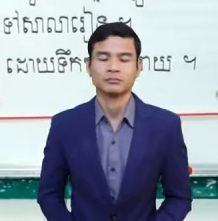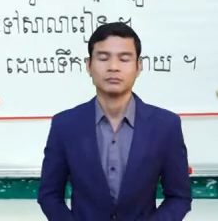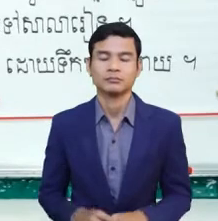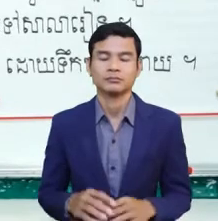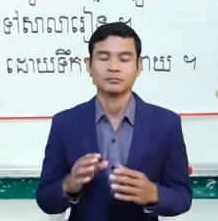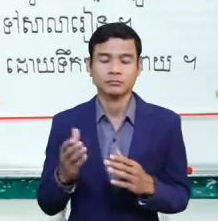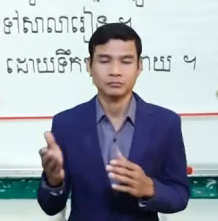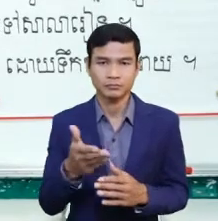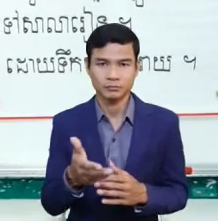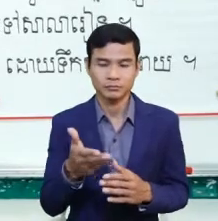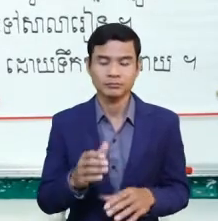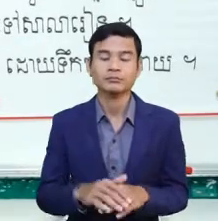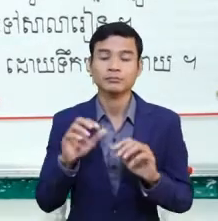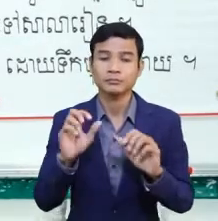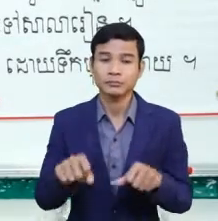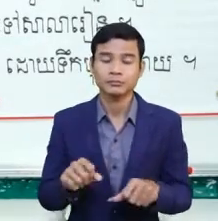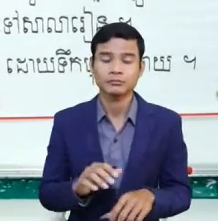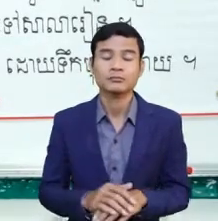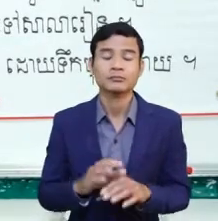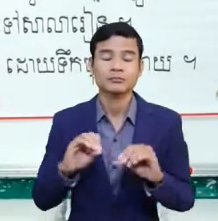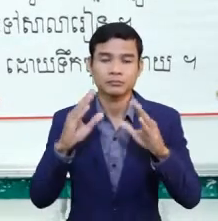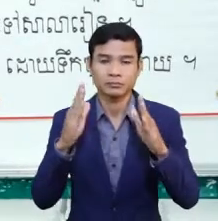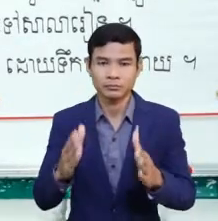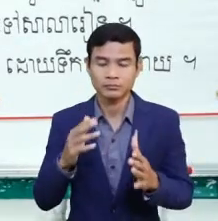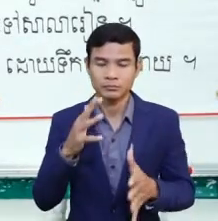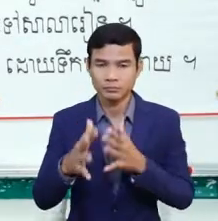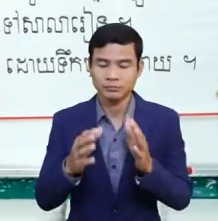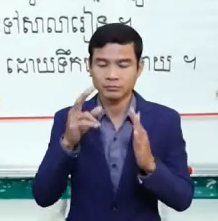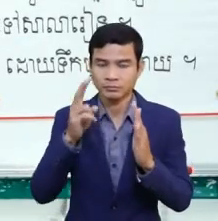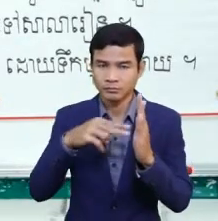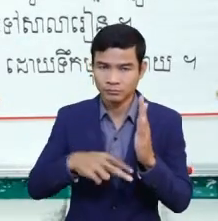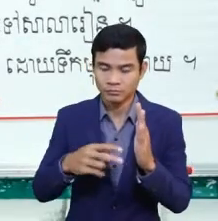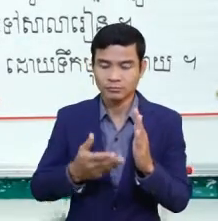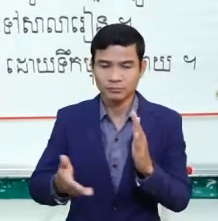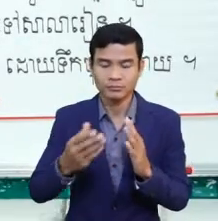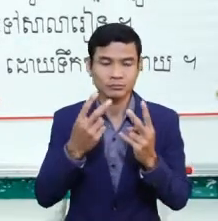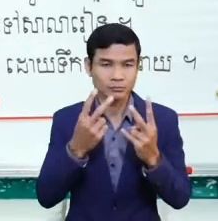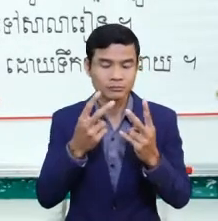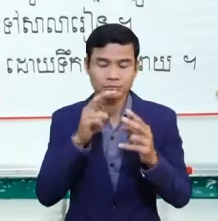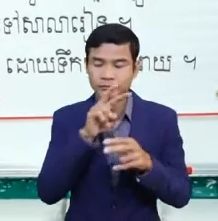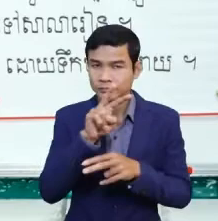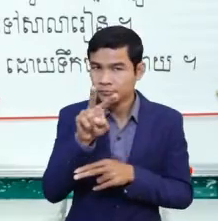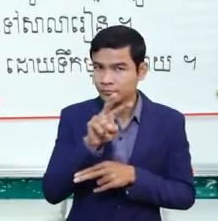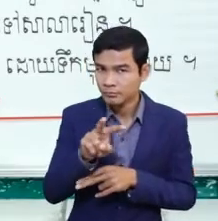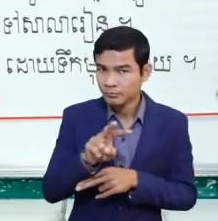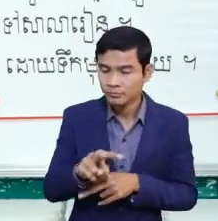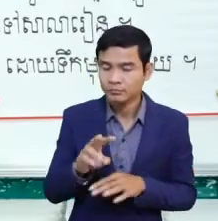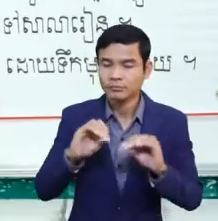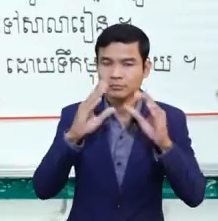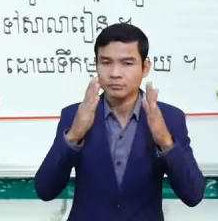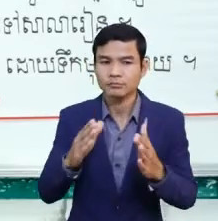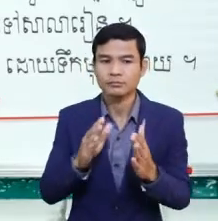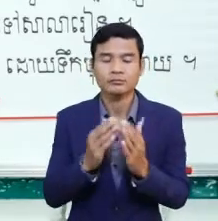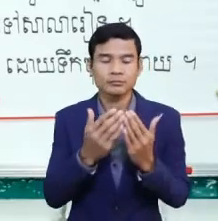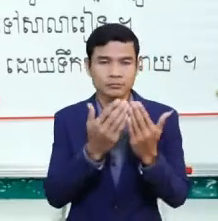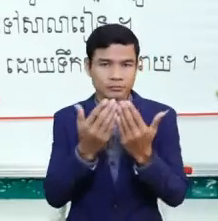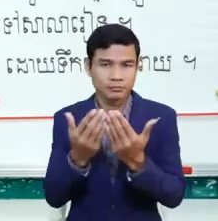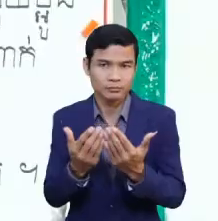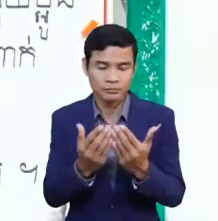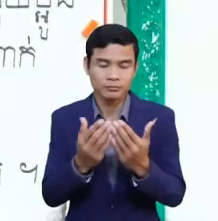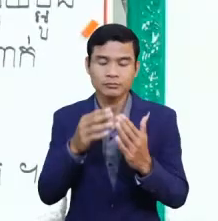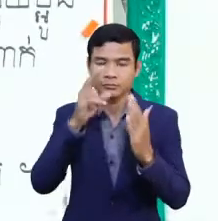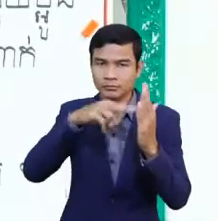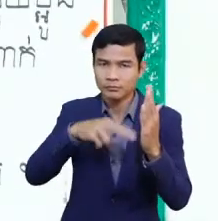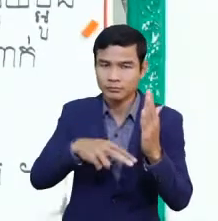chả được sách con đặt ở kia chả nẹt cro năng an ăn tập bát ở con đam chả được sách đập đây nẹt cro an ăn tập bát ở con đập chơi cùng